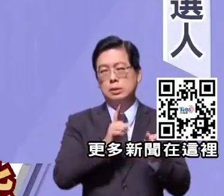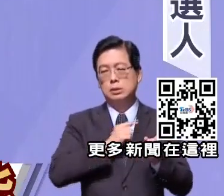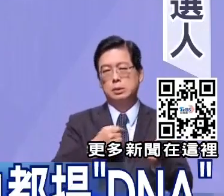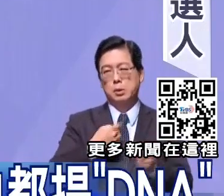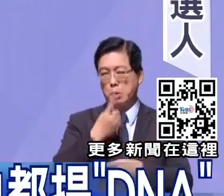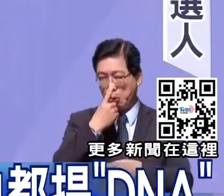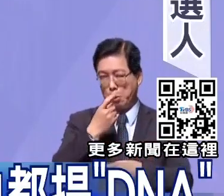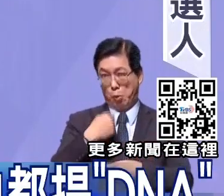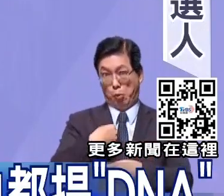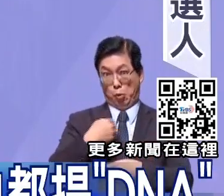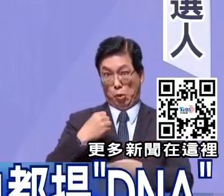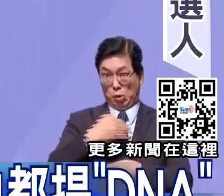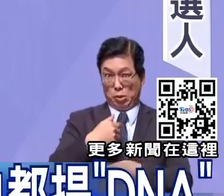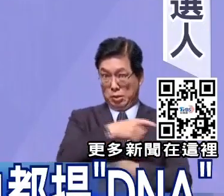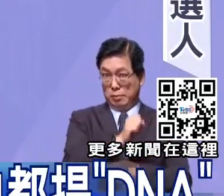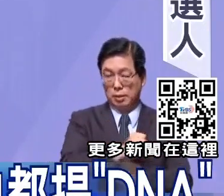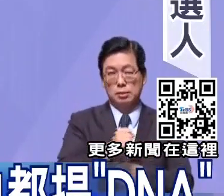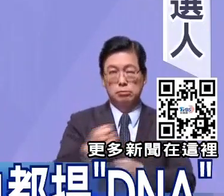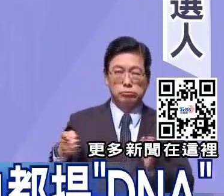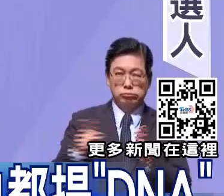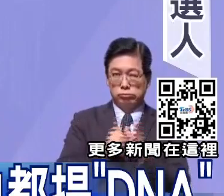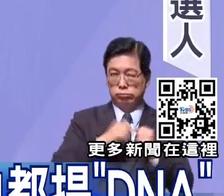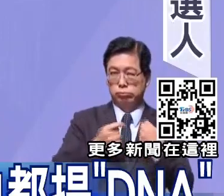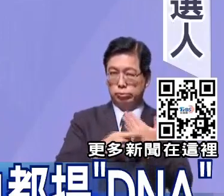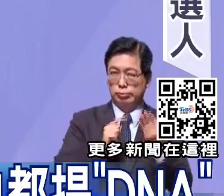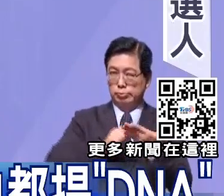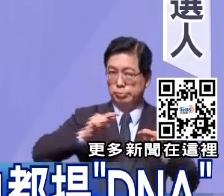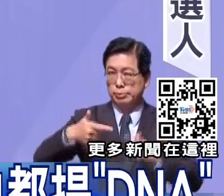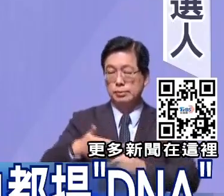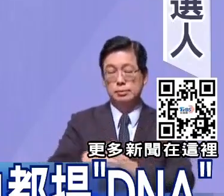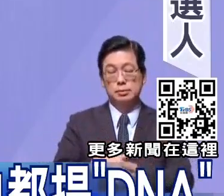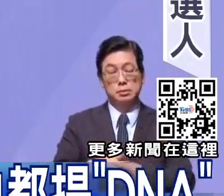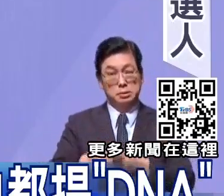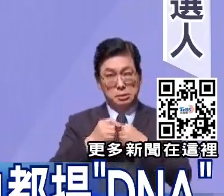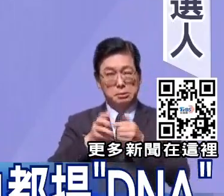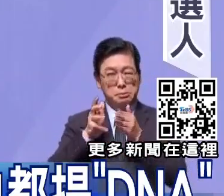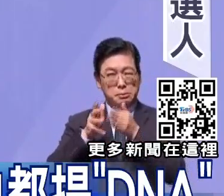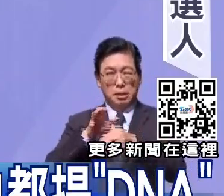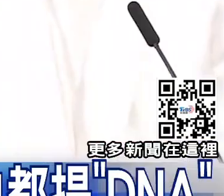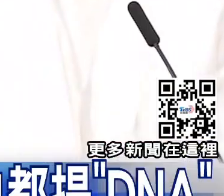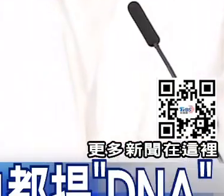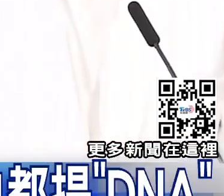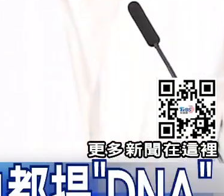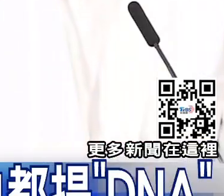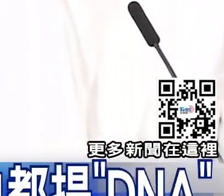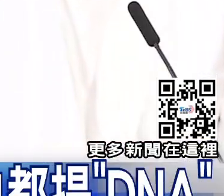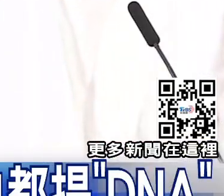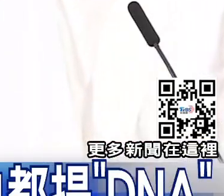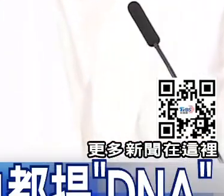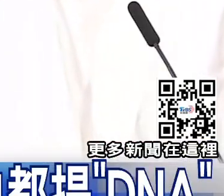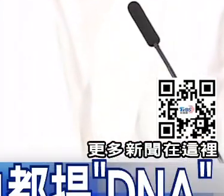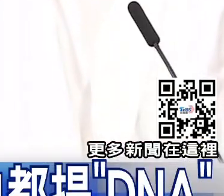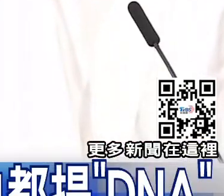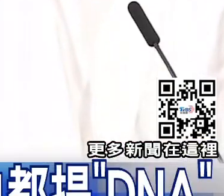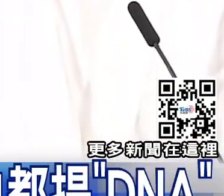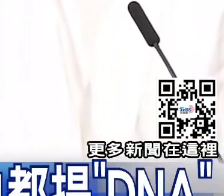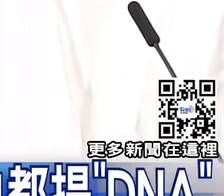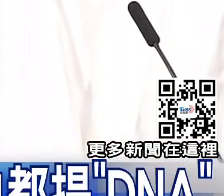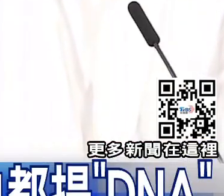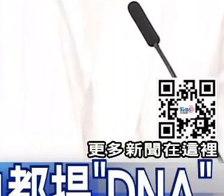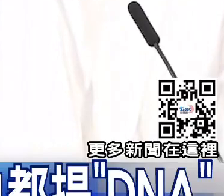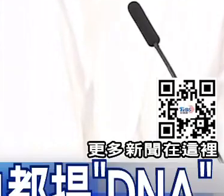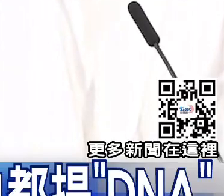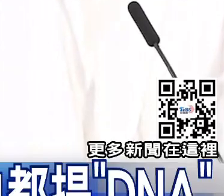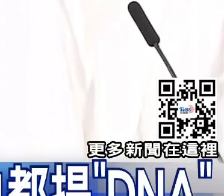能。 北市长选举辩论第三阶段媒体提问，从居住正义到抗中保台，蓝绿白逮到机会就互